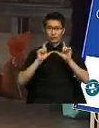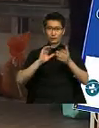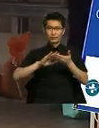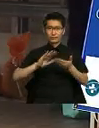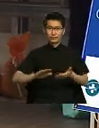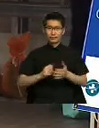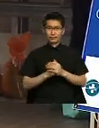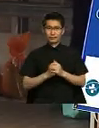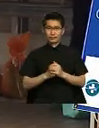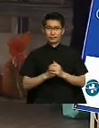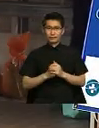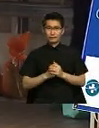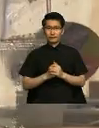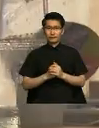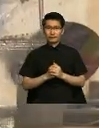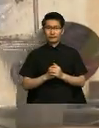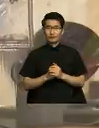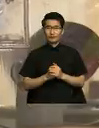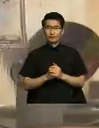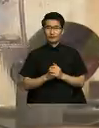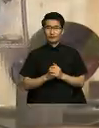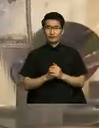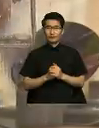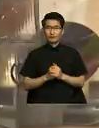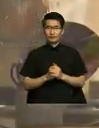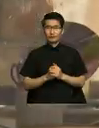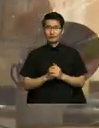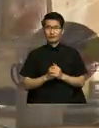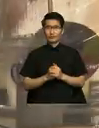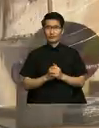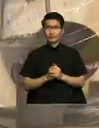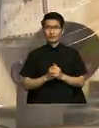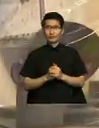판정을 받았습니다 클라이브 설경이 케이블 tv 오용 성입니다